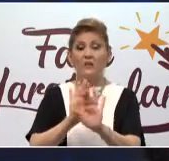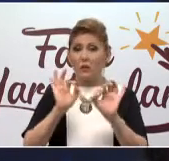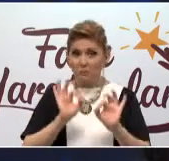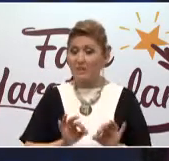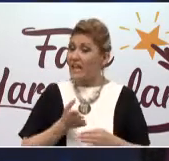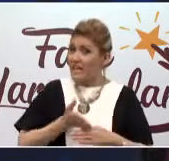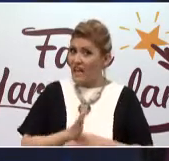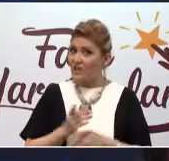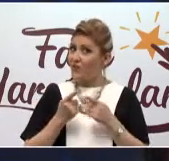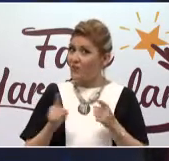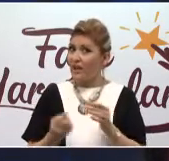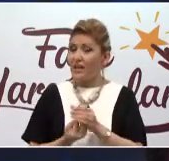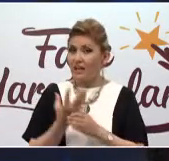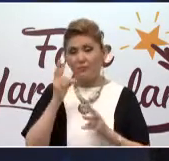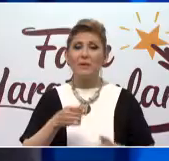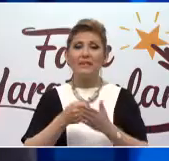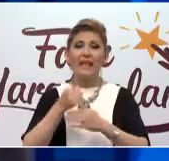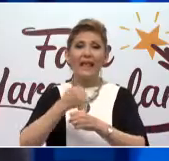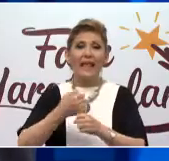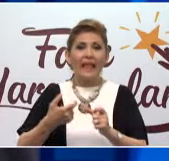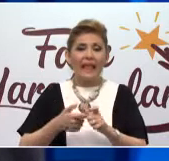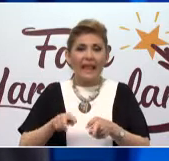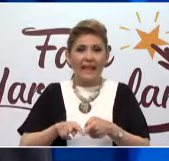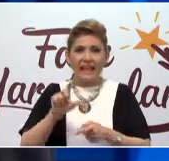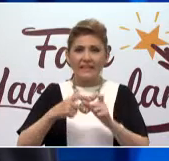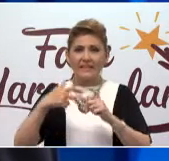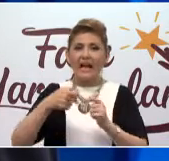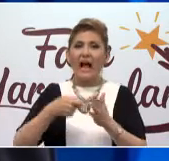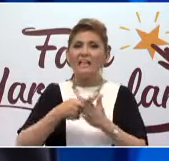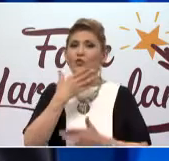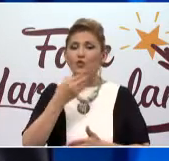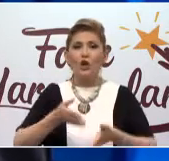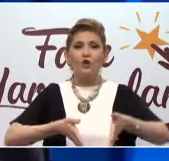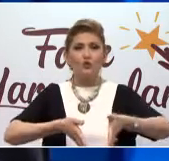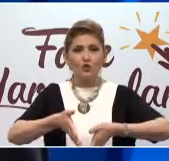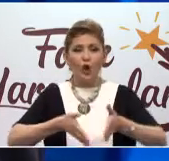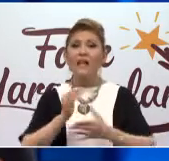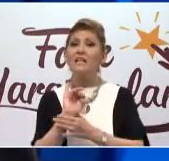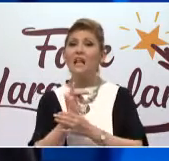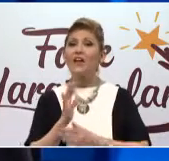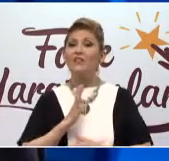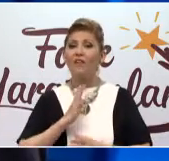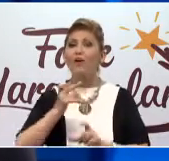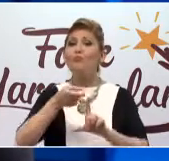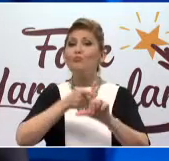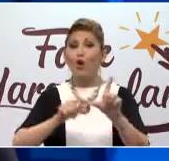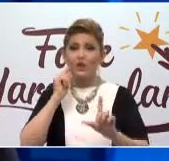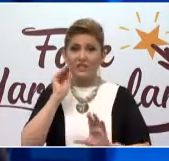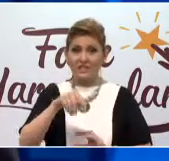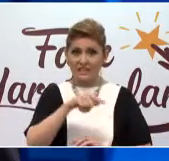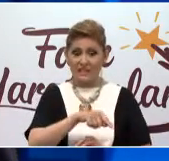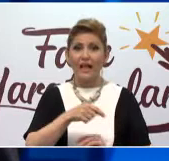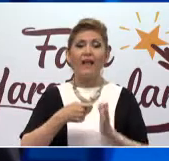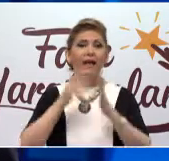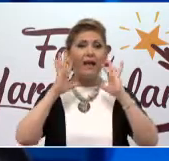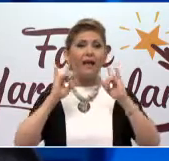başladığımızda gerçekten fark yaratabildiğimizi gördük. Gencay adı güzel, Sokakta Sanat Var projesini hayata geçiriyor. Edirne'den geliyor.